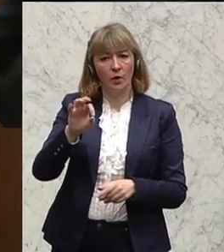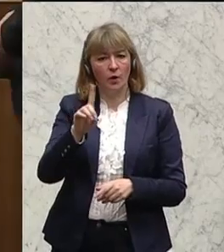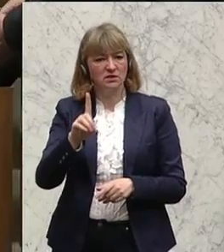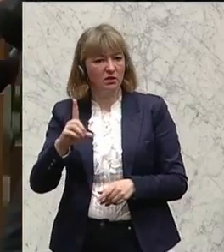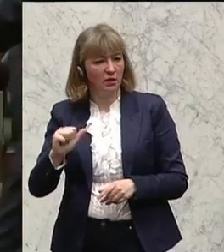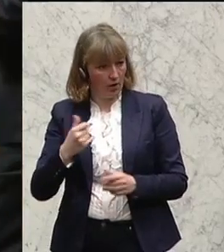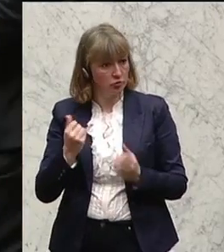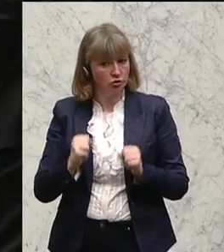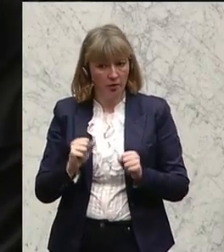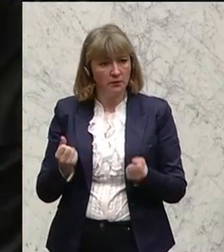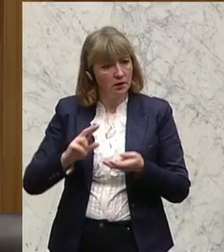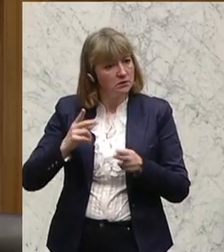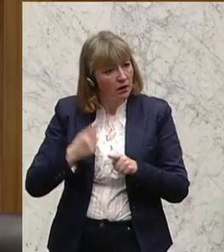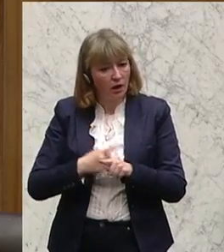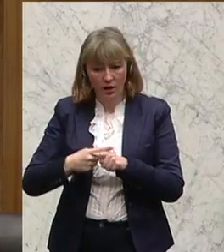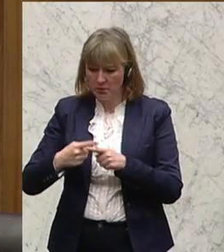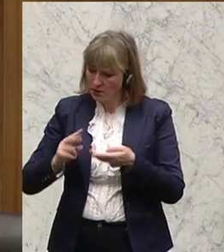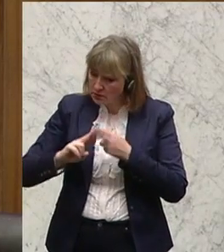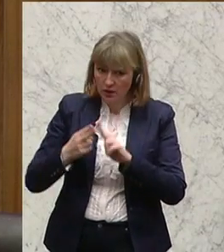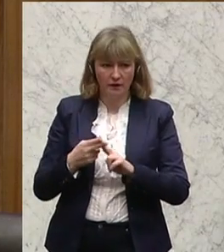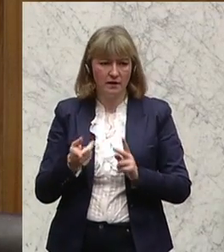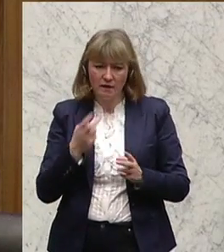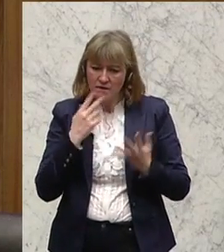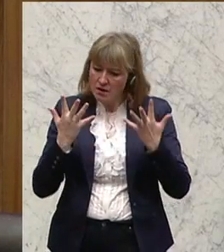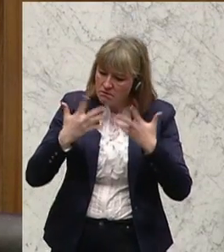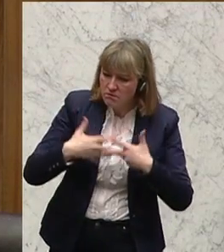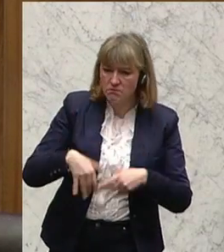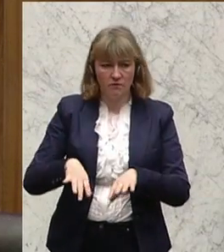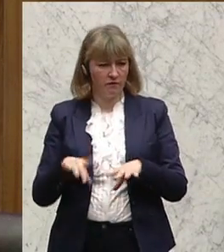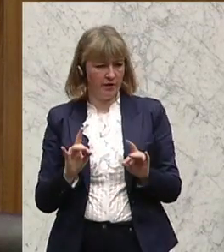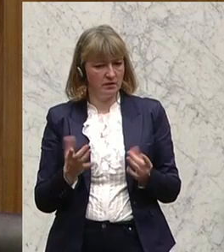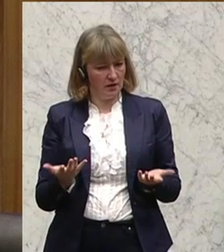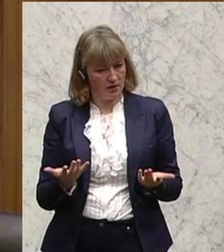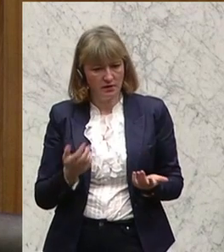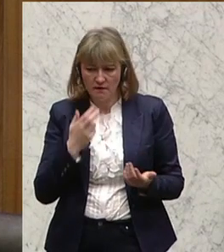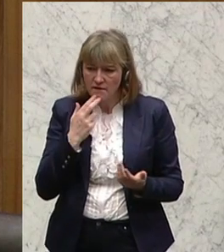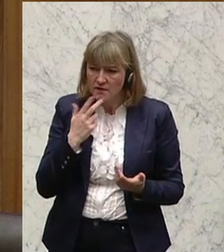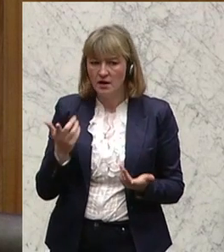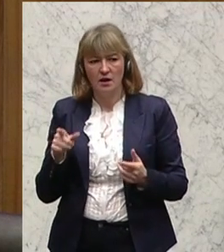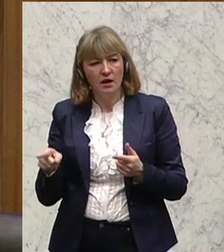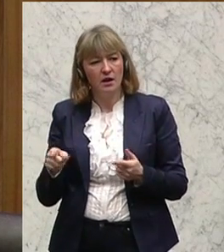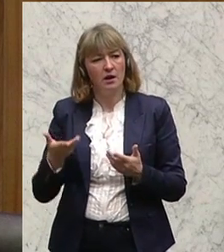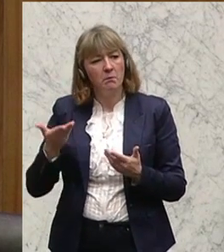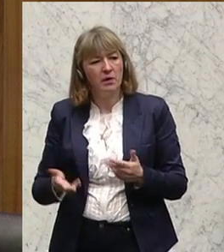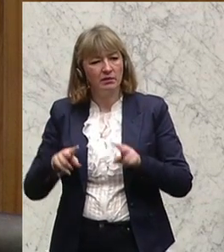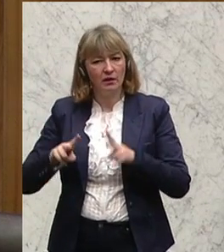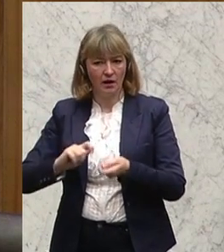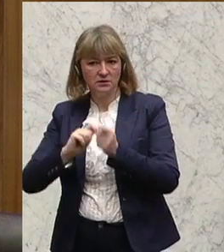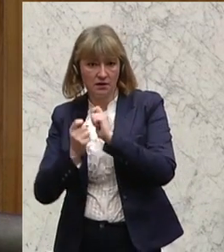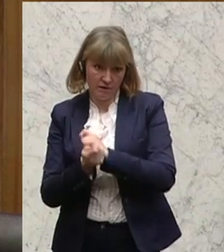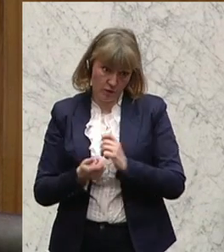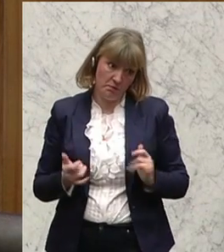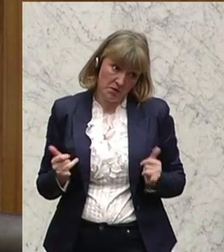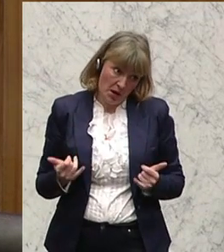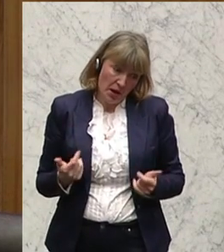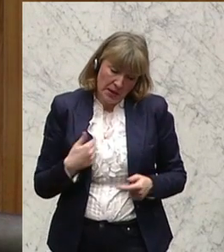treffen uns jetzt wieder regelmäßig und wir versuchen hier einen Konsens zu finden für mehr an Mietrechtsreform. Und ich glaube auch,